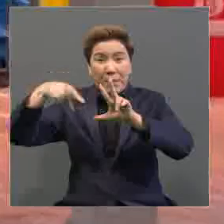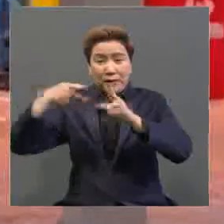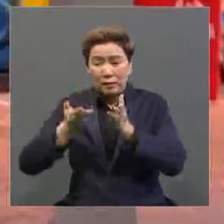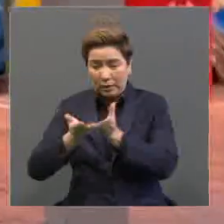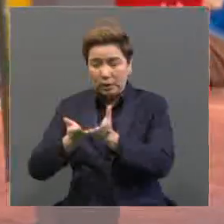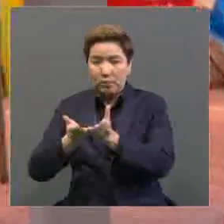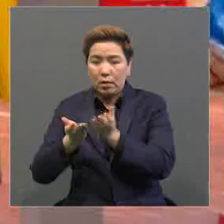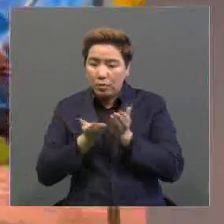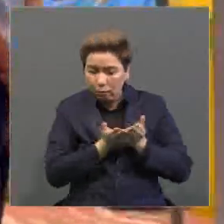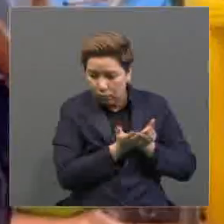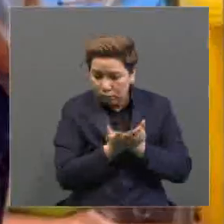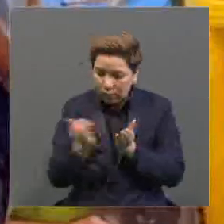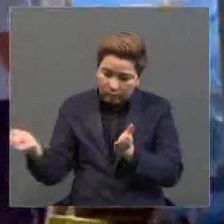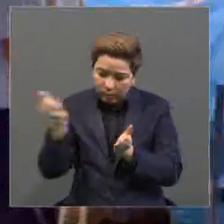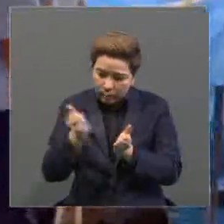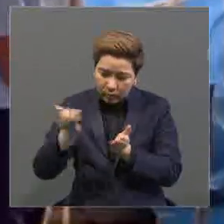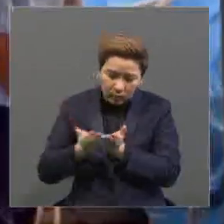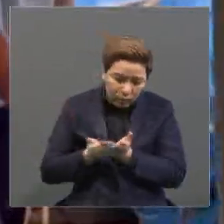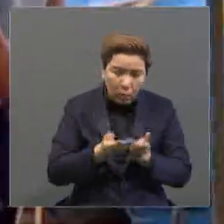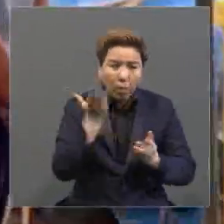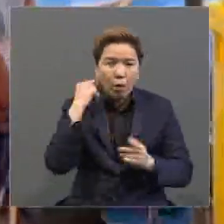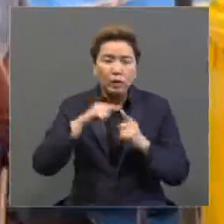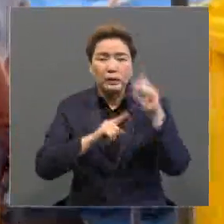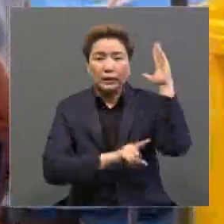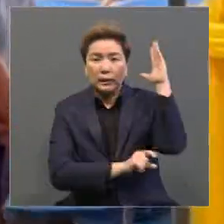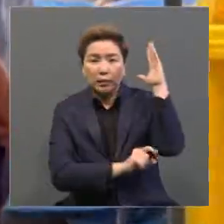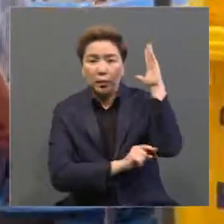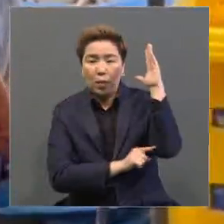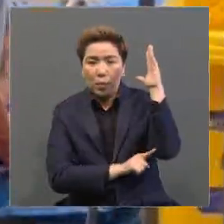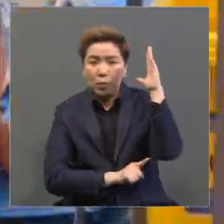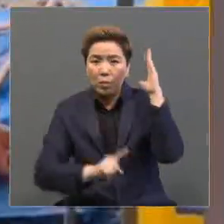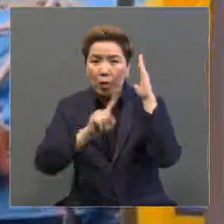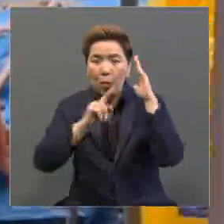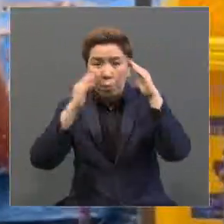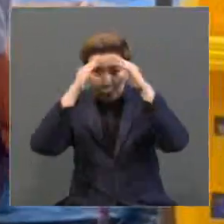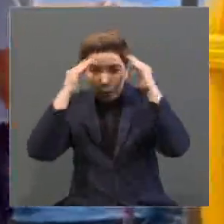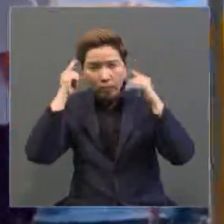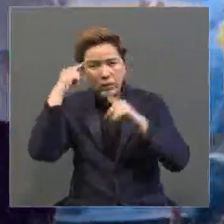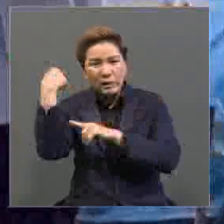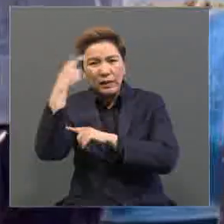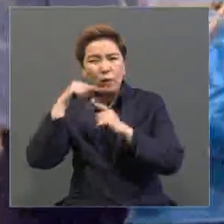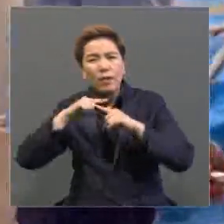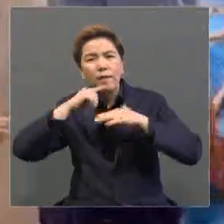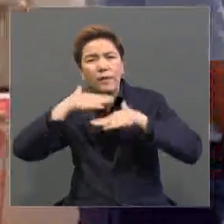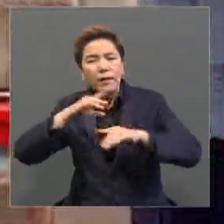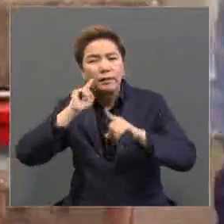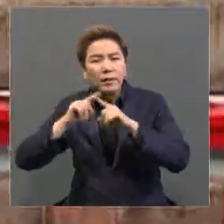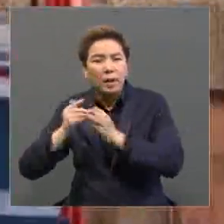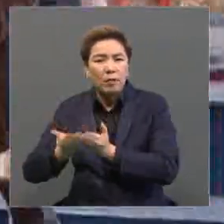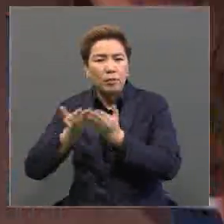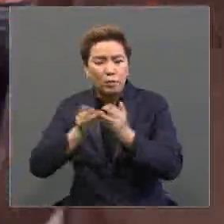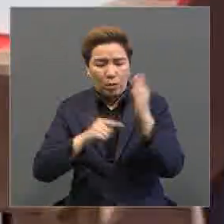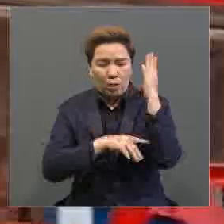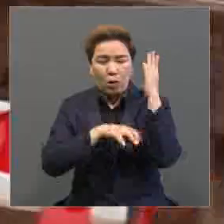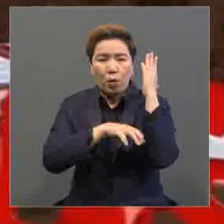นะฮะเดินทางมากับเรือลำนี้เนี่ยล่องมาตั้งแต่สิงคโปร์ผ่านเวียดนามเค้าบอกว่าเป็นทริปท่องเที่ยวทางทะเลแวะจอด